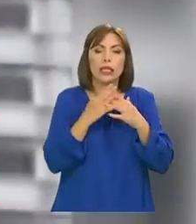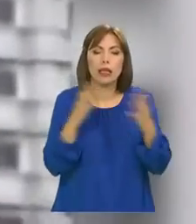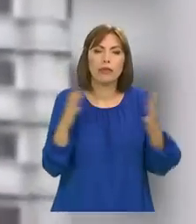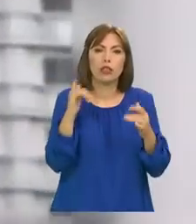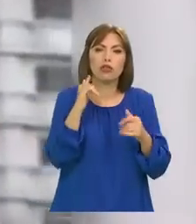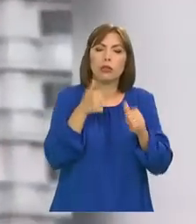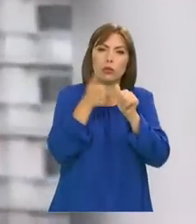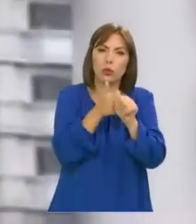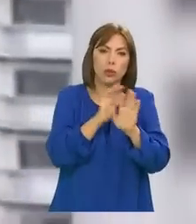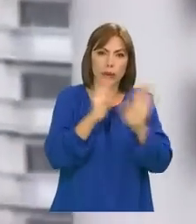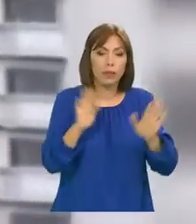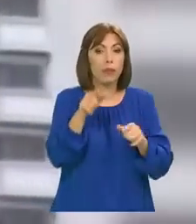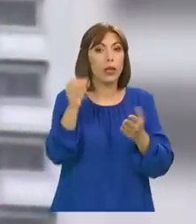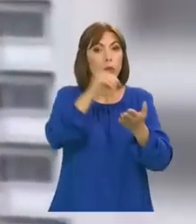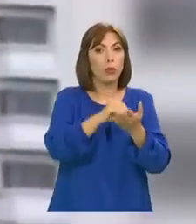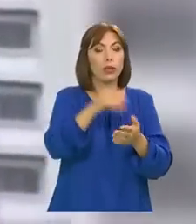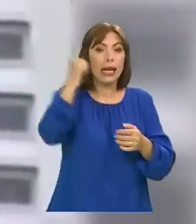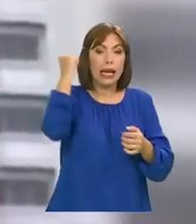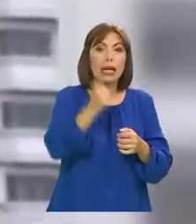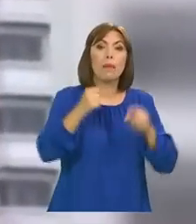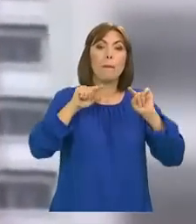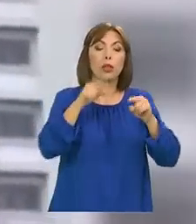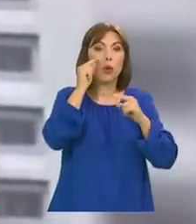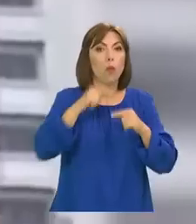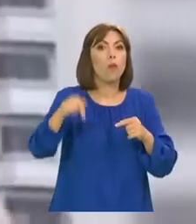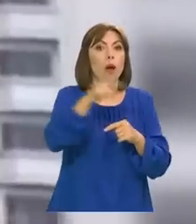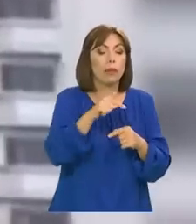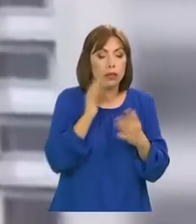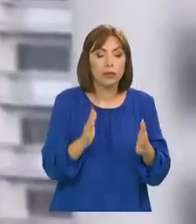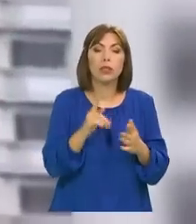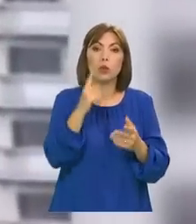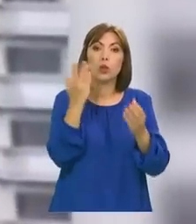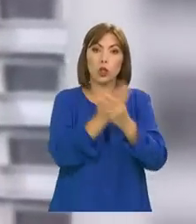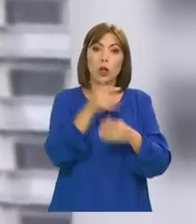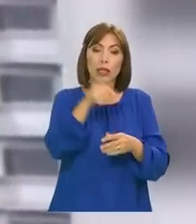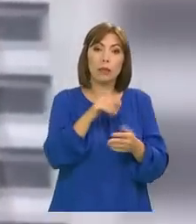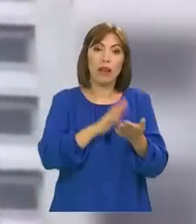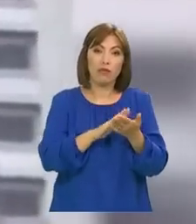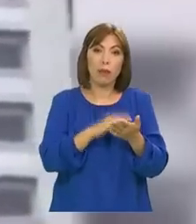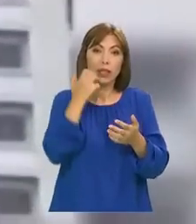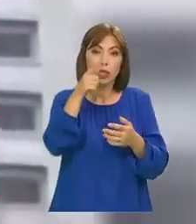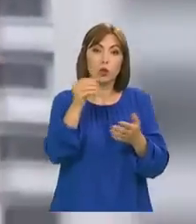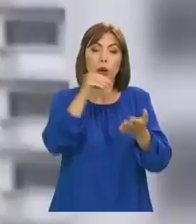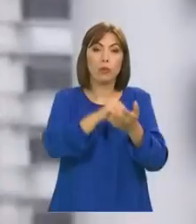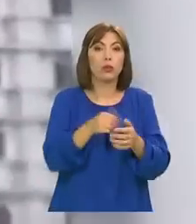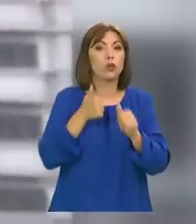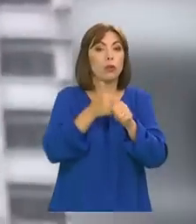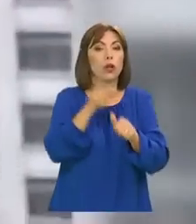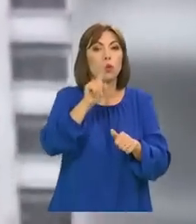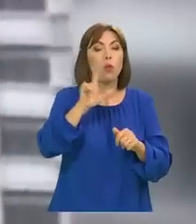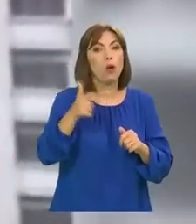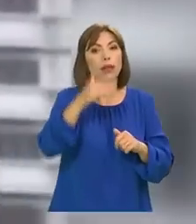sub urmărire, îl pui pe crimă împotriva umanității. Ori dintr-un dosar cu asemenea faptă, când tu l-ai pus sub urmărire, nu poate să